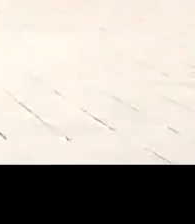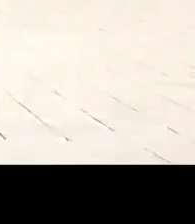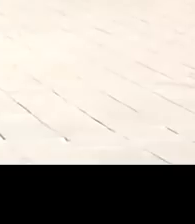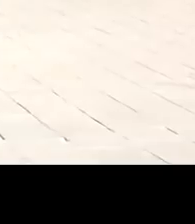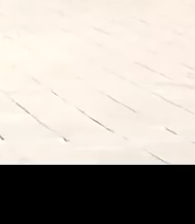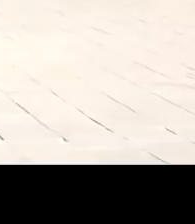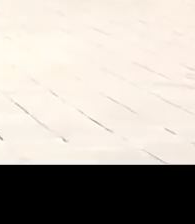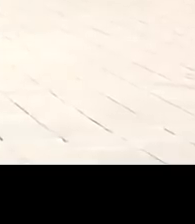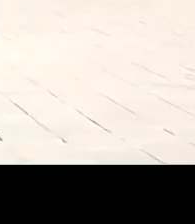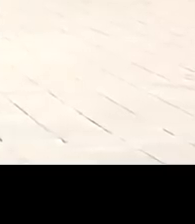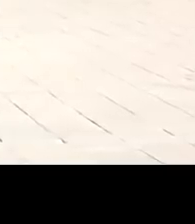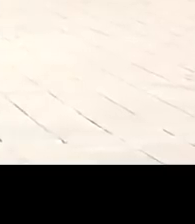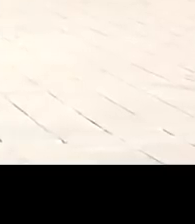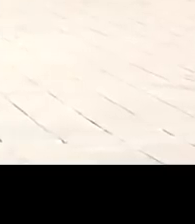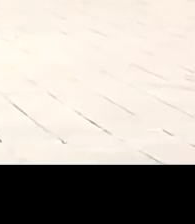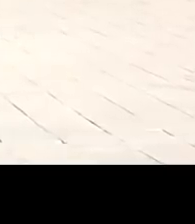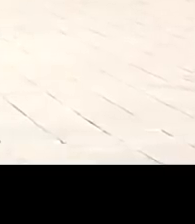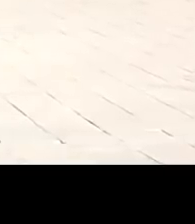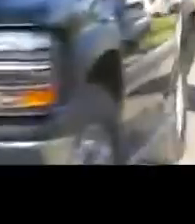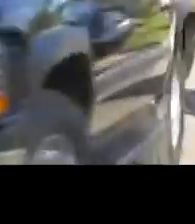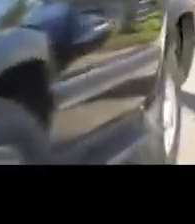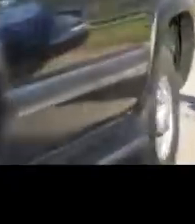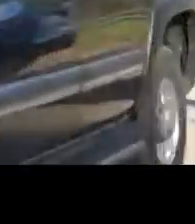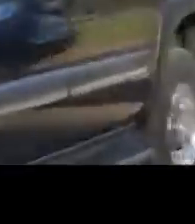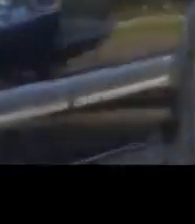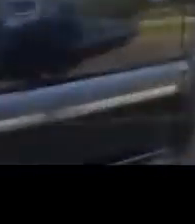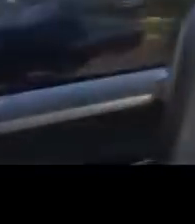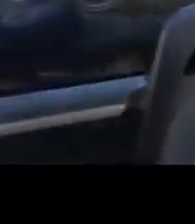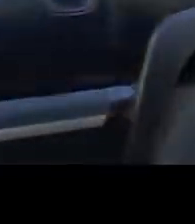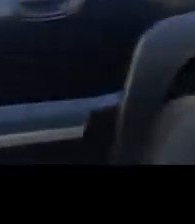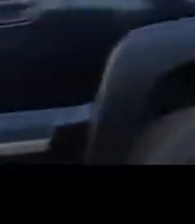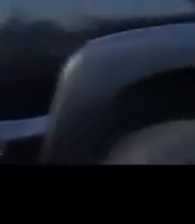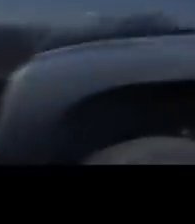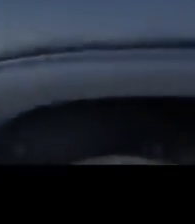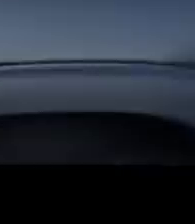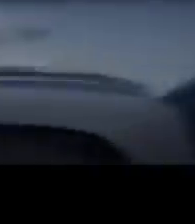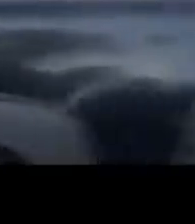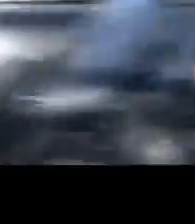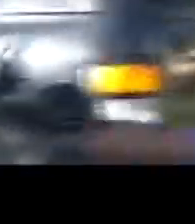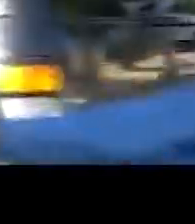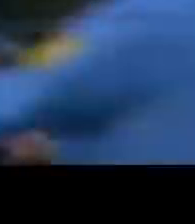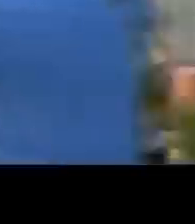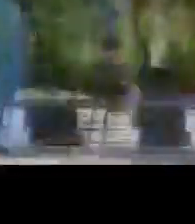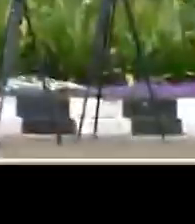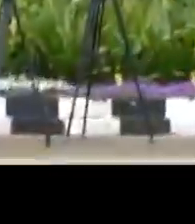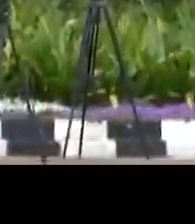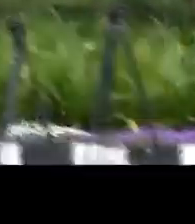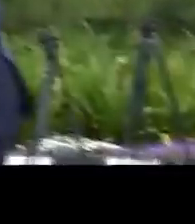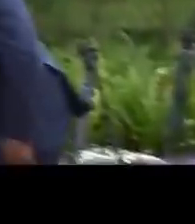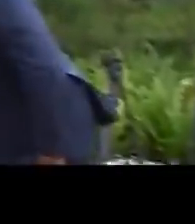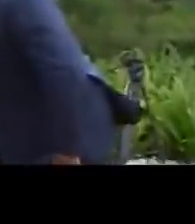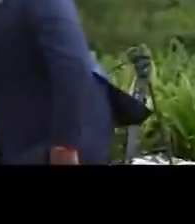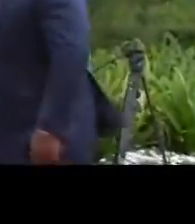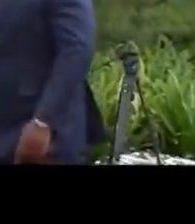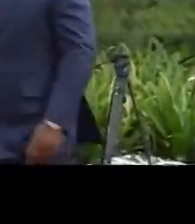2021 addis abeba 10h heure locale le président de la république quitte sheraton hôtel pour le palais présidentiel